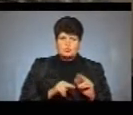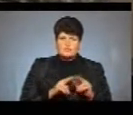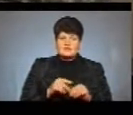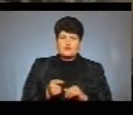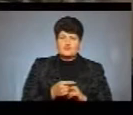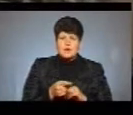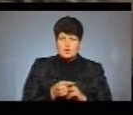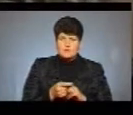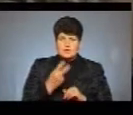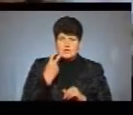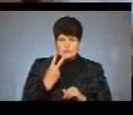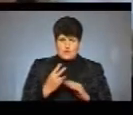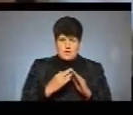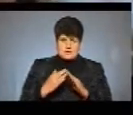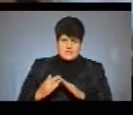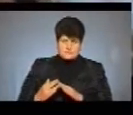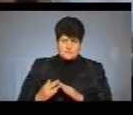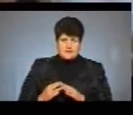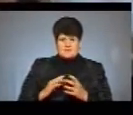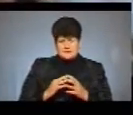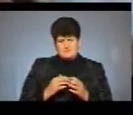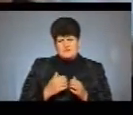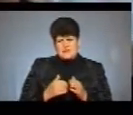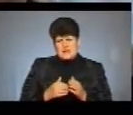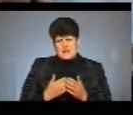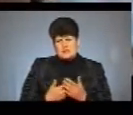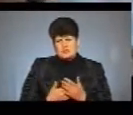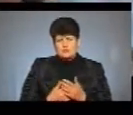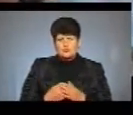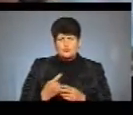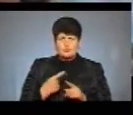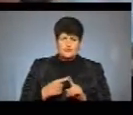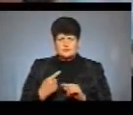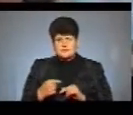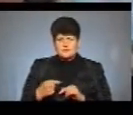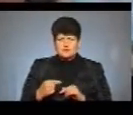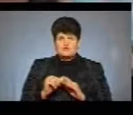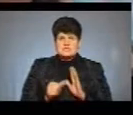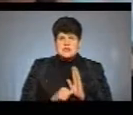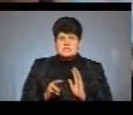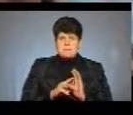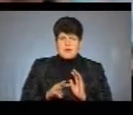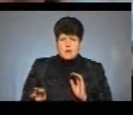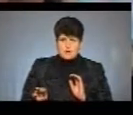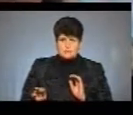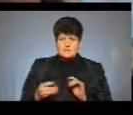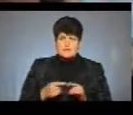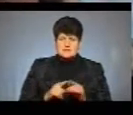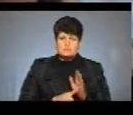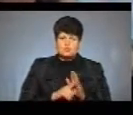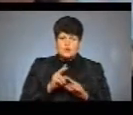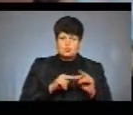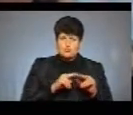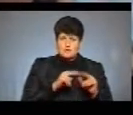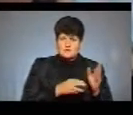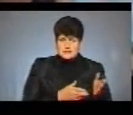Тернополі 2 казарм. В середньому одна казарма плюс-мінус обходиться з порядка 16 мільйонів. Тобто це від початку будівництва